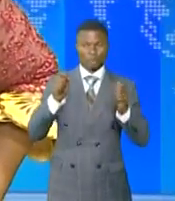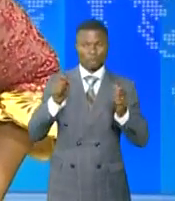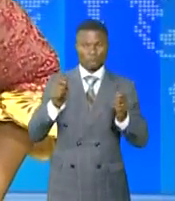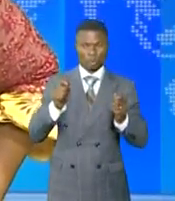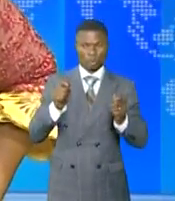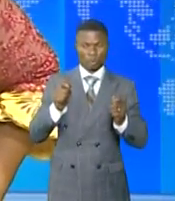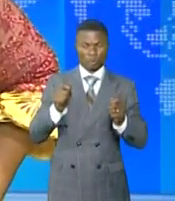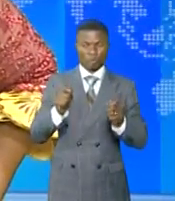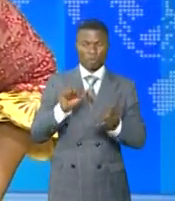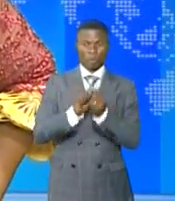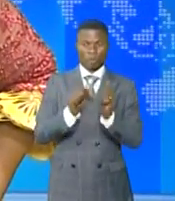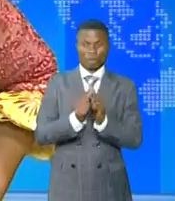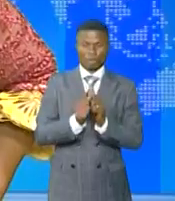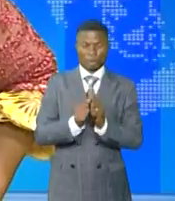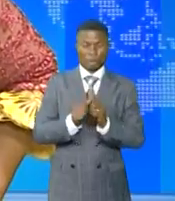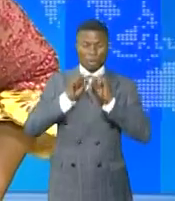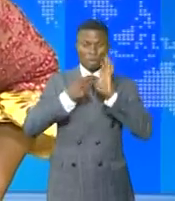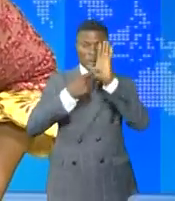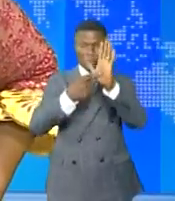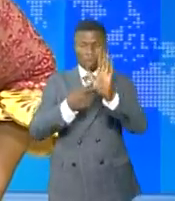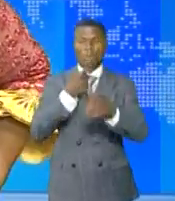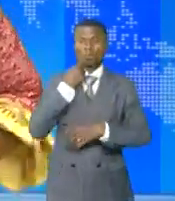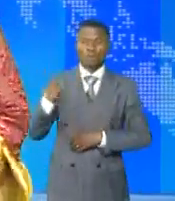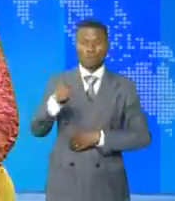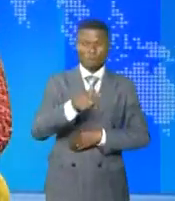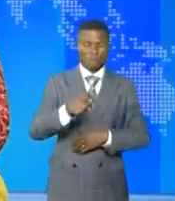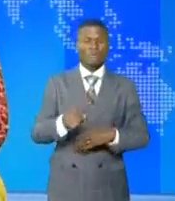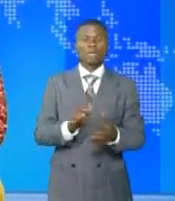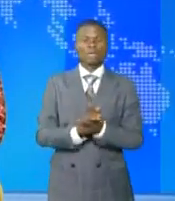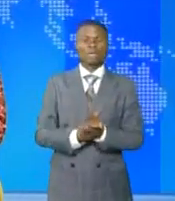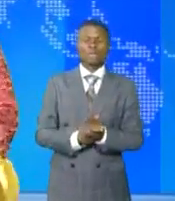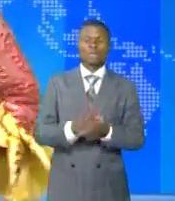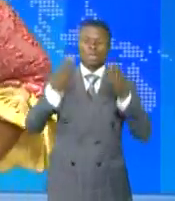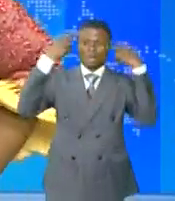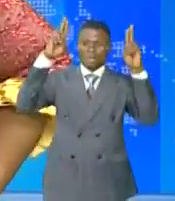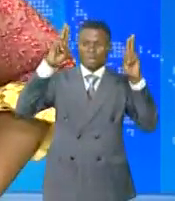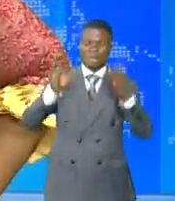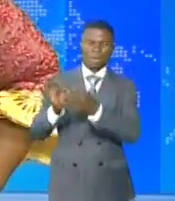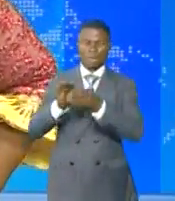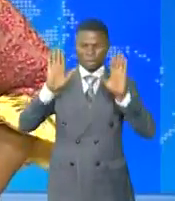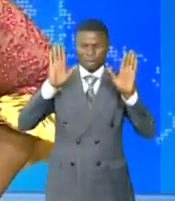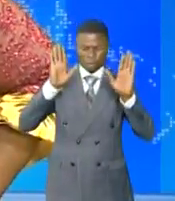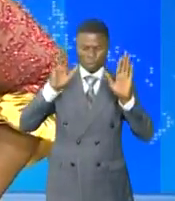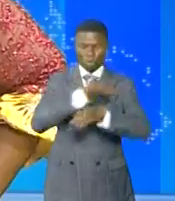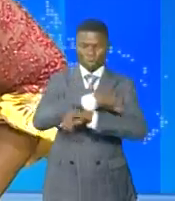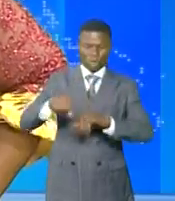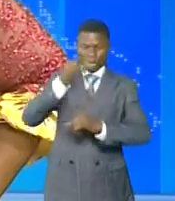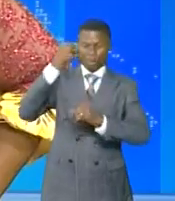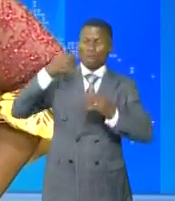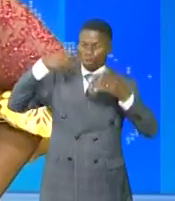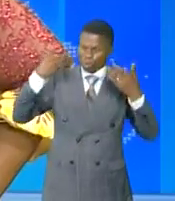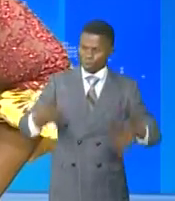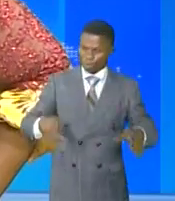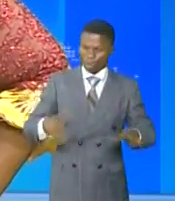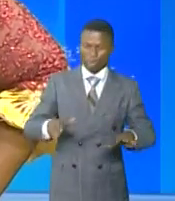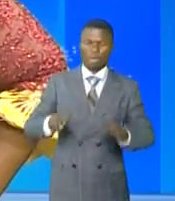quelques couacs lors de sa diffusion. Nous vous l'avons dit, le ticket de l'Union sacrée de la nation au bureau définitif de l'Assemblée nationale